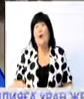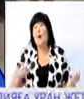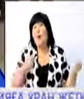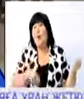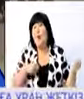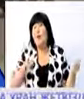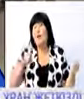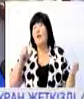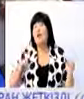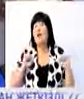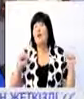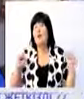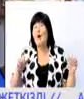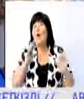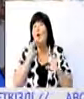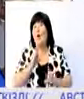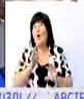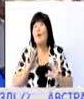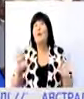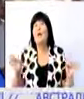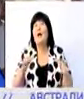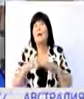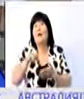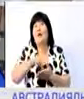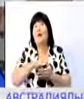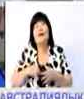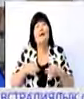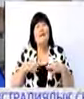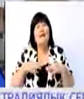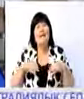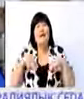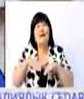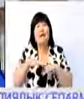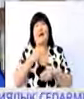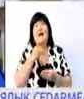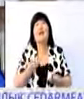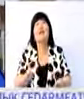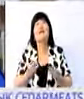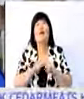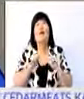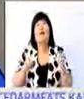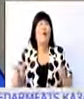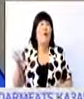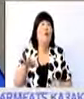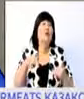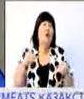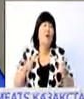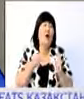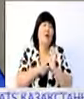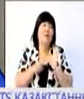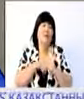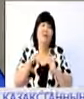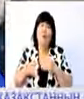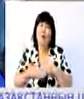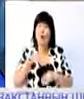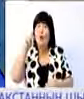Домбырашылар, спортшылар, үрмелі соқпалы аспаптар оркестрінің мүшелері салтанатты шерудің ажарын аша түсті. Облыста бүгінде 67 мыңға